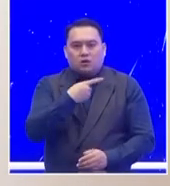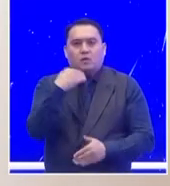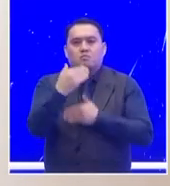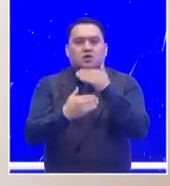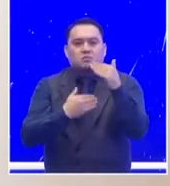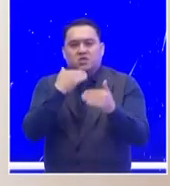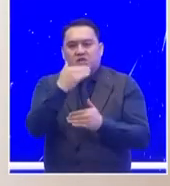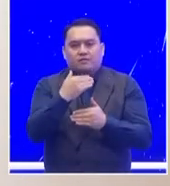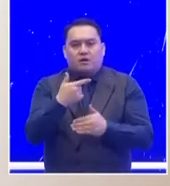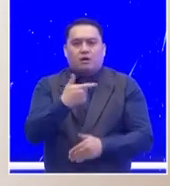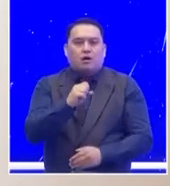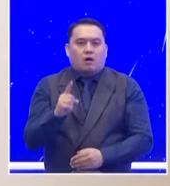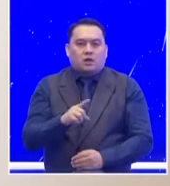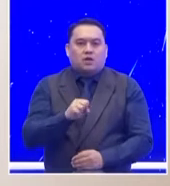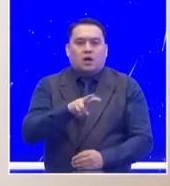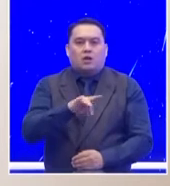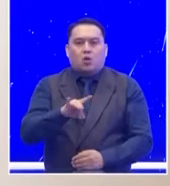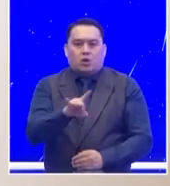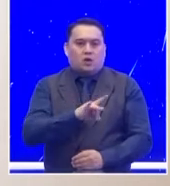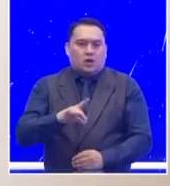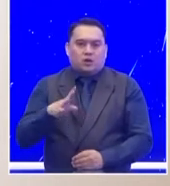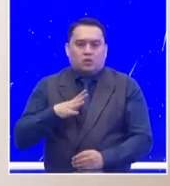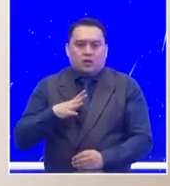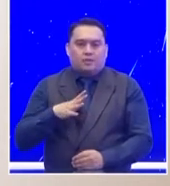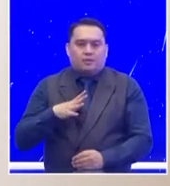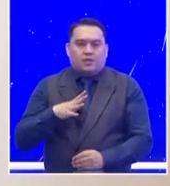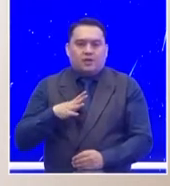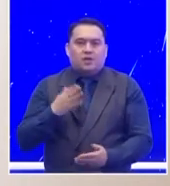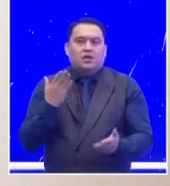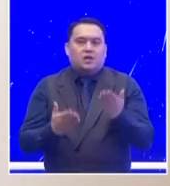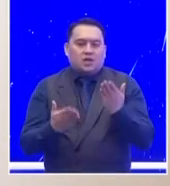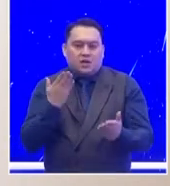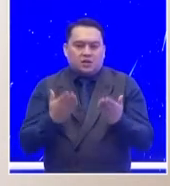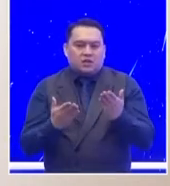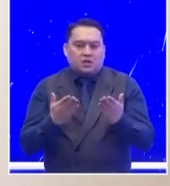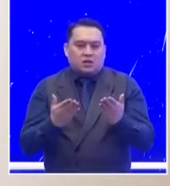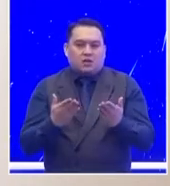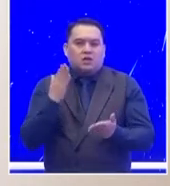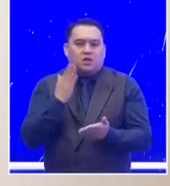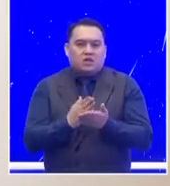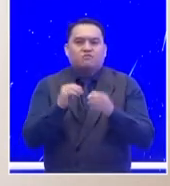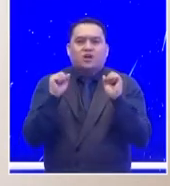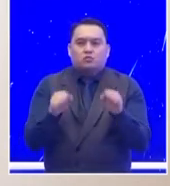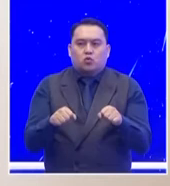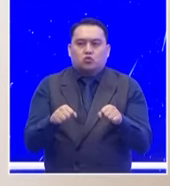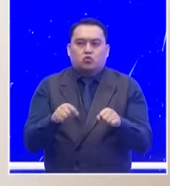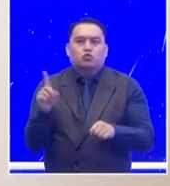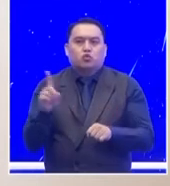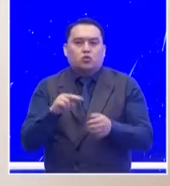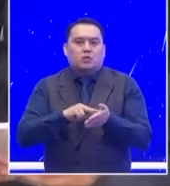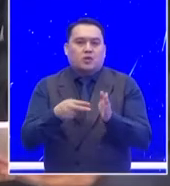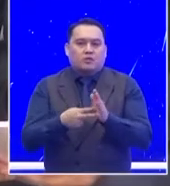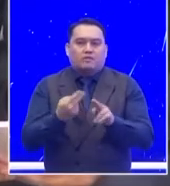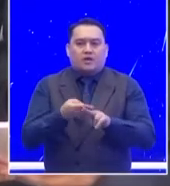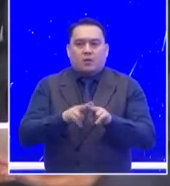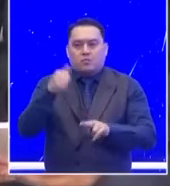перспективах газификации Алакульского района. Ага. И если есть такая возможность, то что запланировано в этом году?